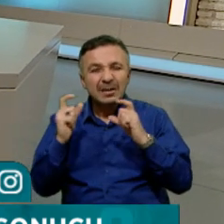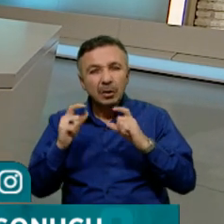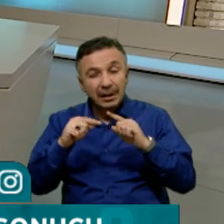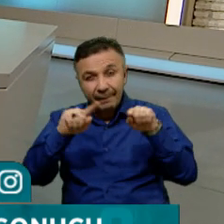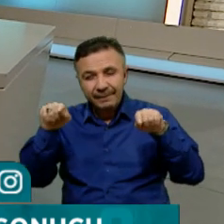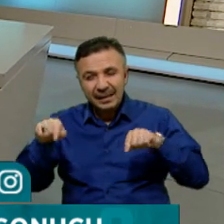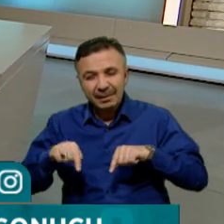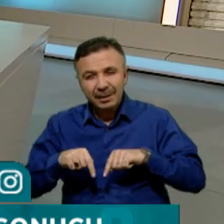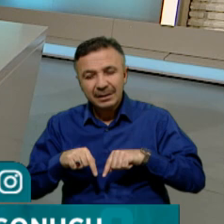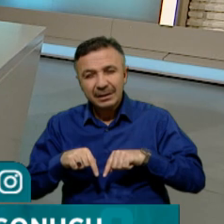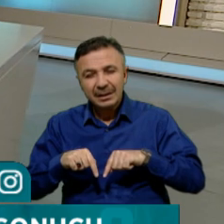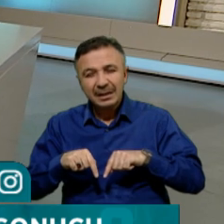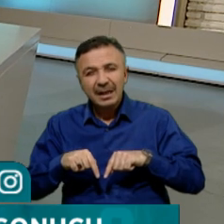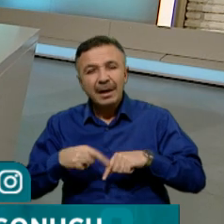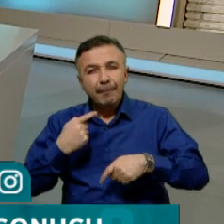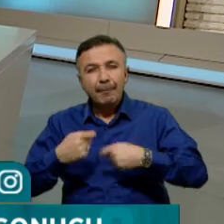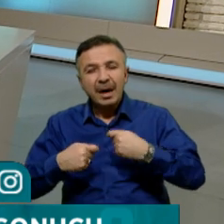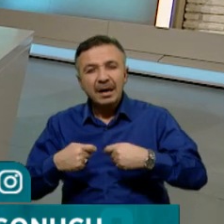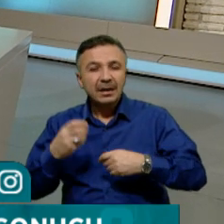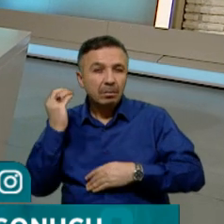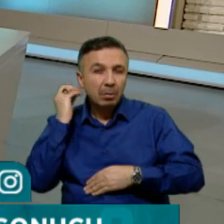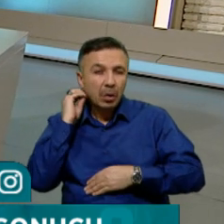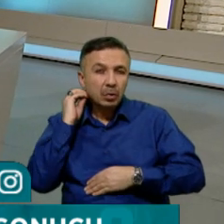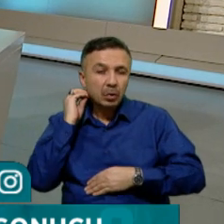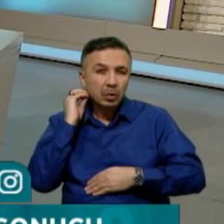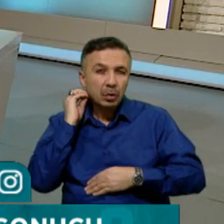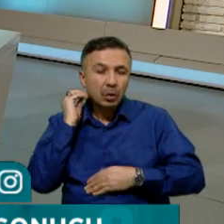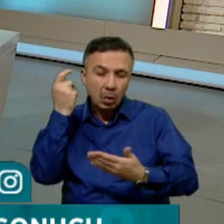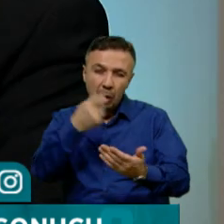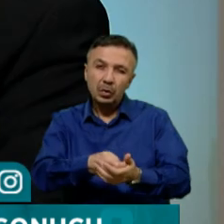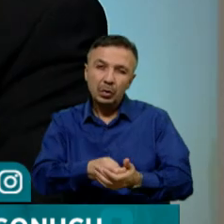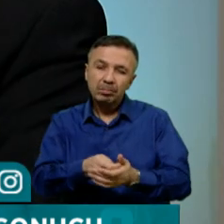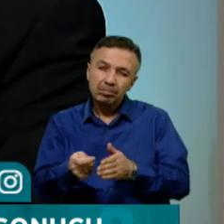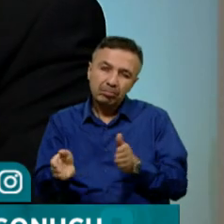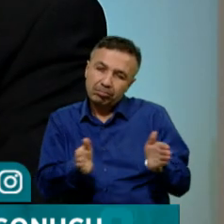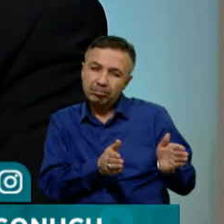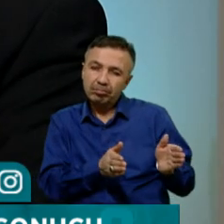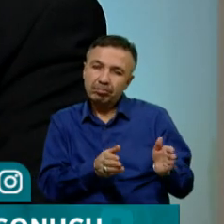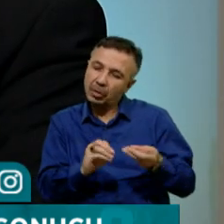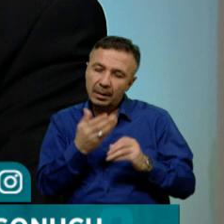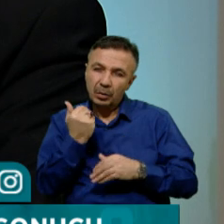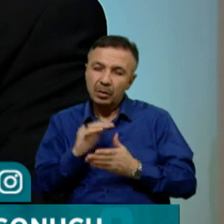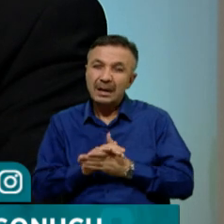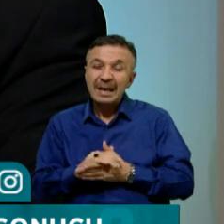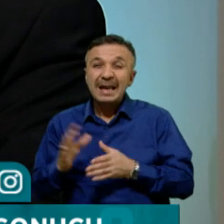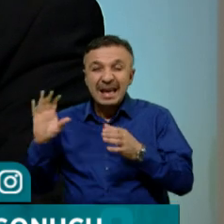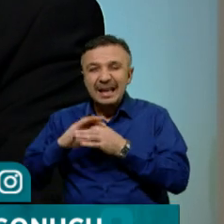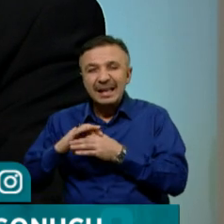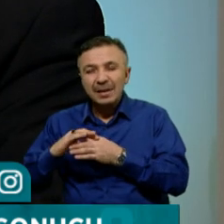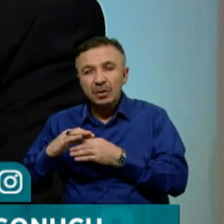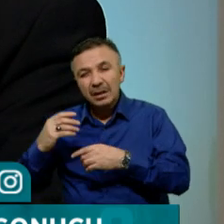borcunu kapatıyor burada bir problem yok fakat bilgili Sigorta'dan ve bankadan